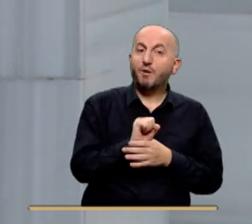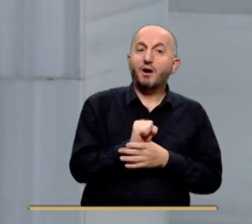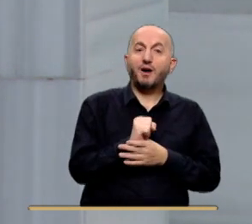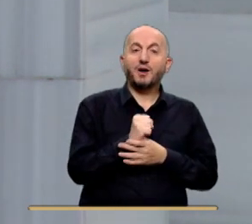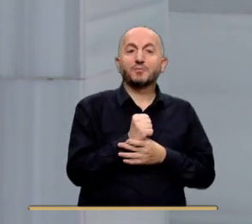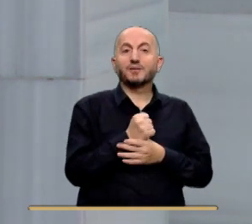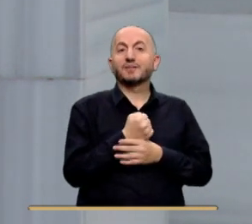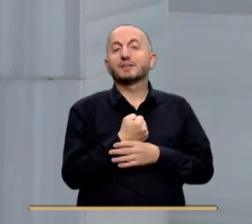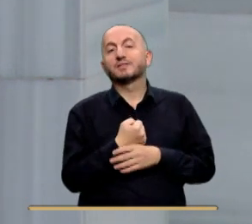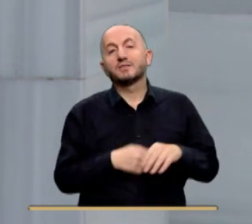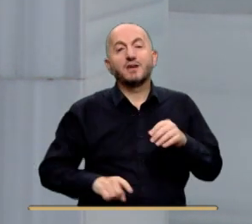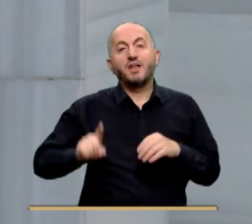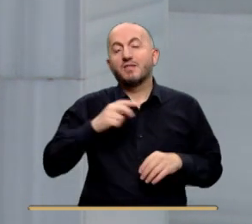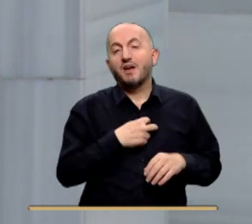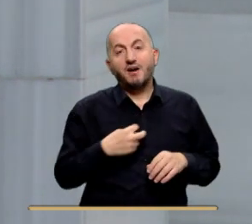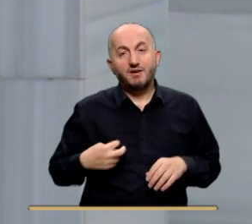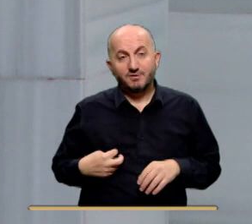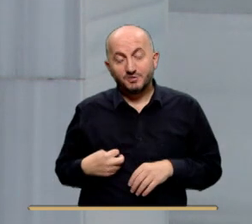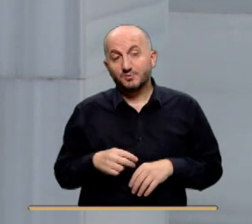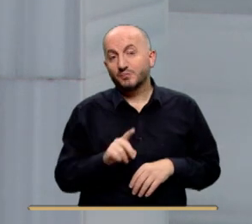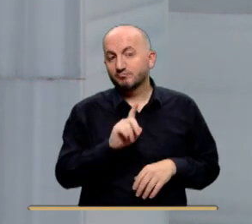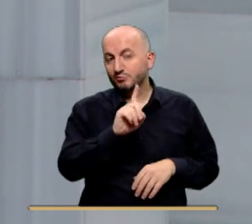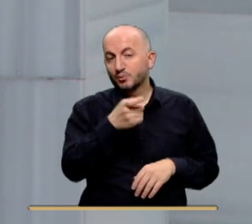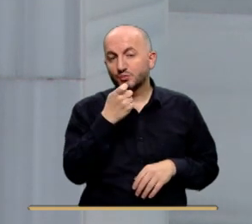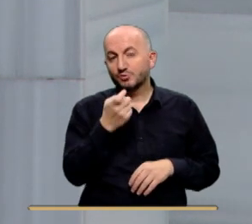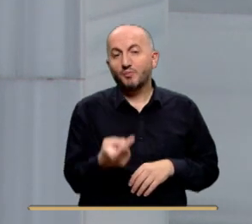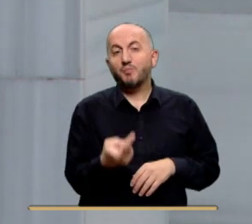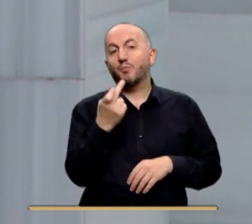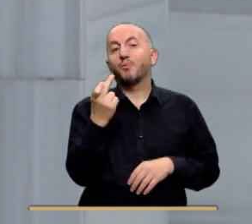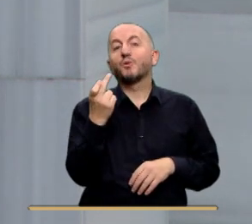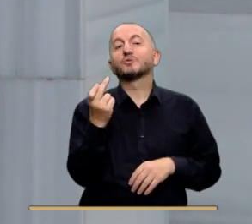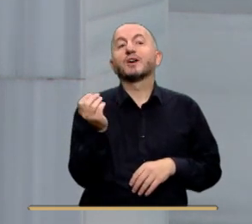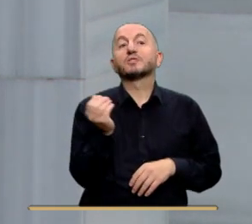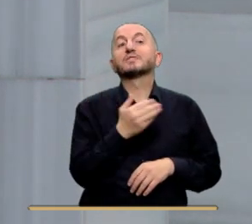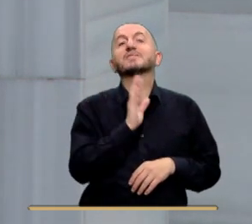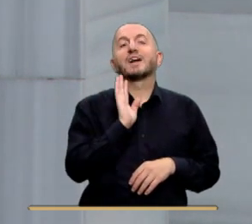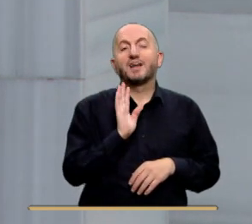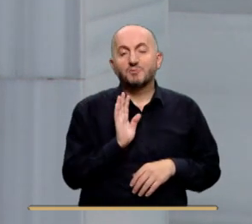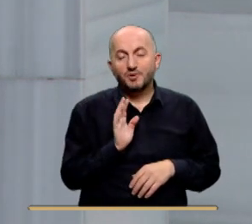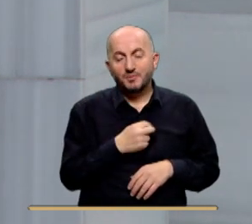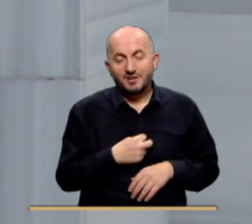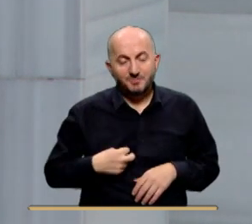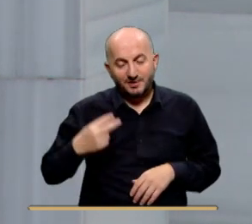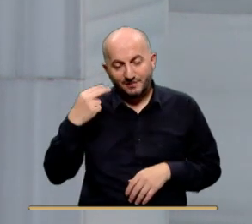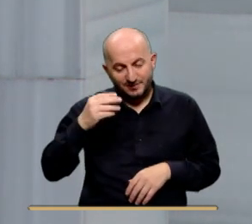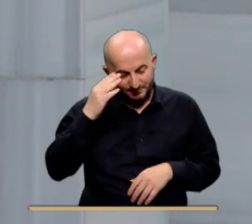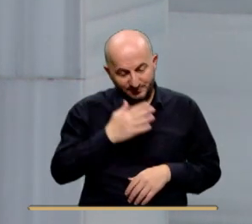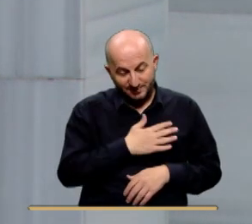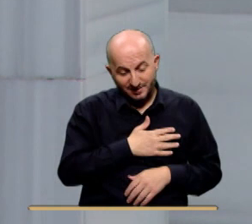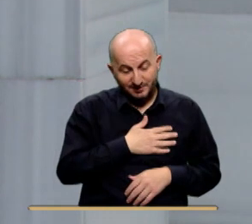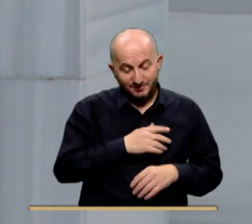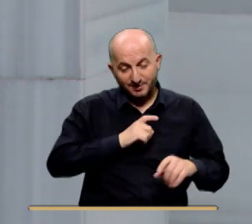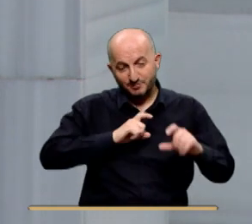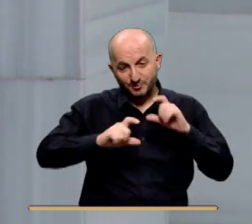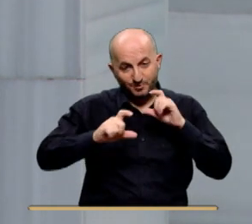o yeteneği Allah Resulü tespit edince onu boşa çıkarmıyor. Resulullah sallallahu aleyhi ve sellem soru